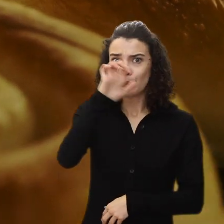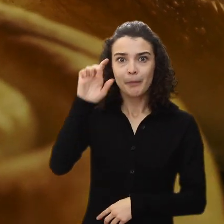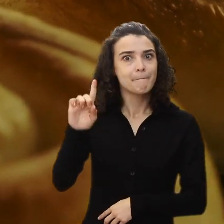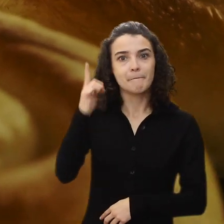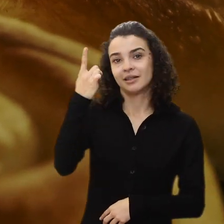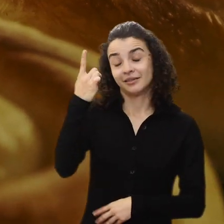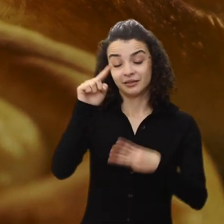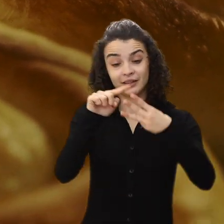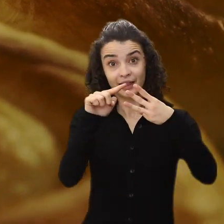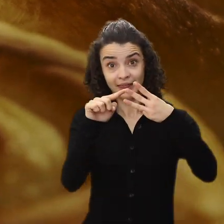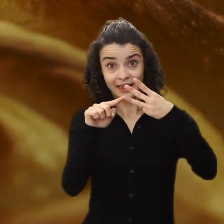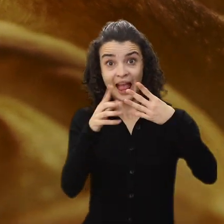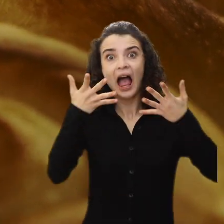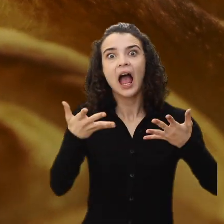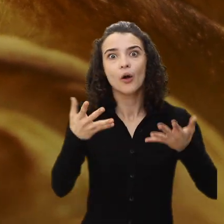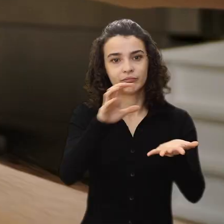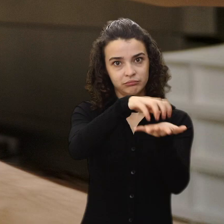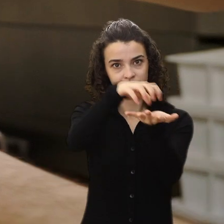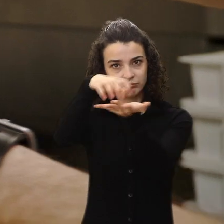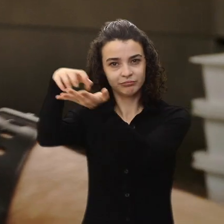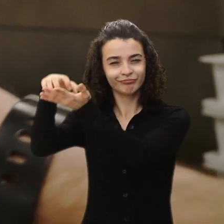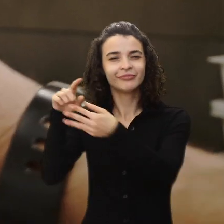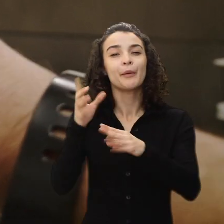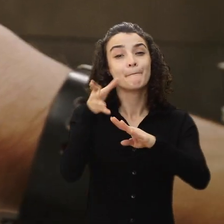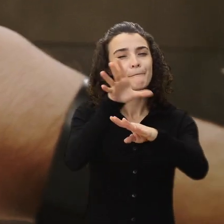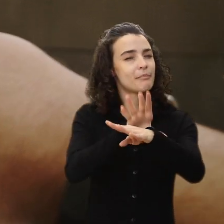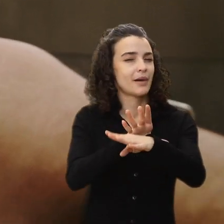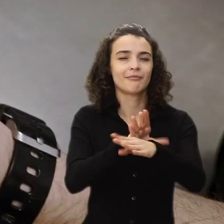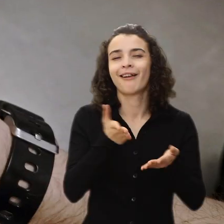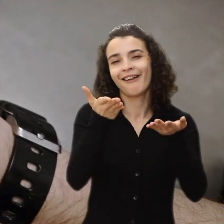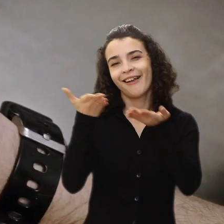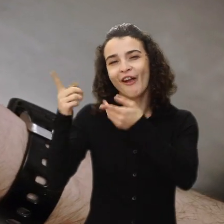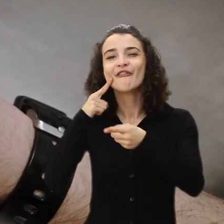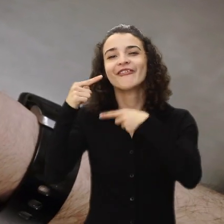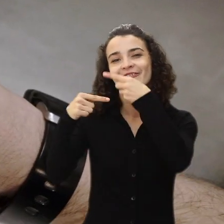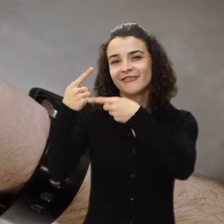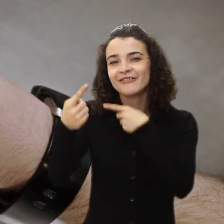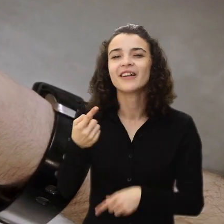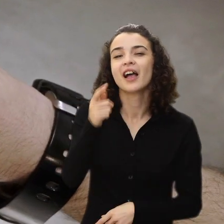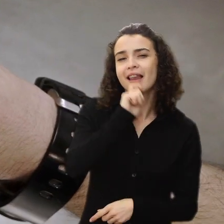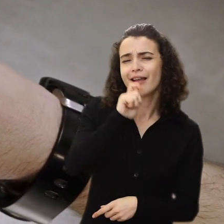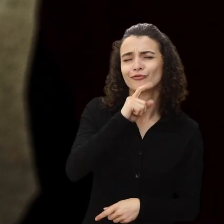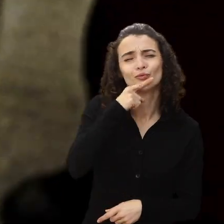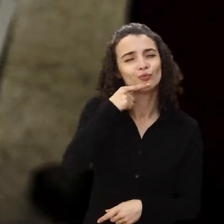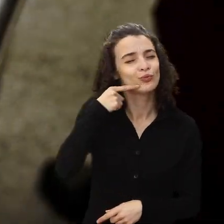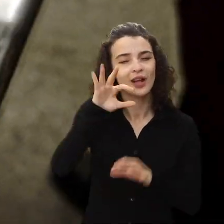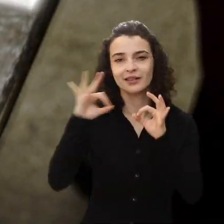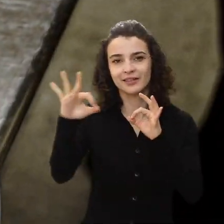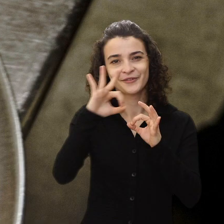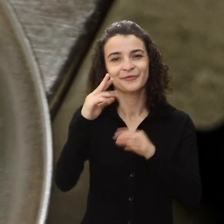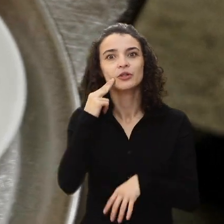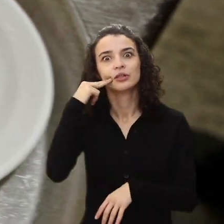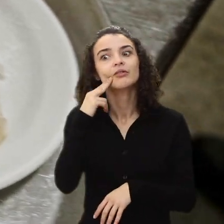a Palma on se serveixen diàriament deliciosos gelats, ensaïmades, xocolata... Un local emblemàtic que ha